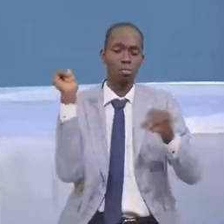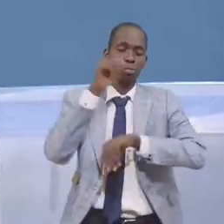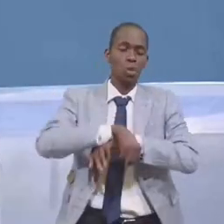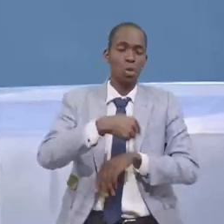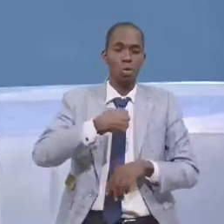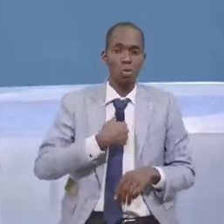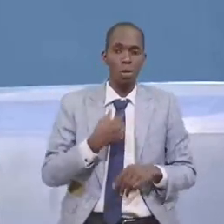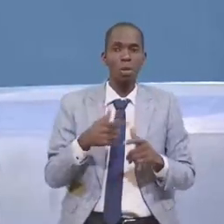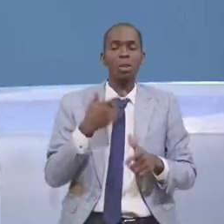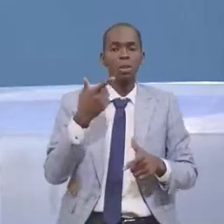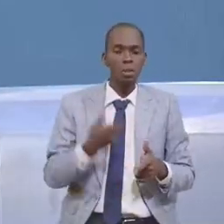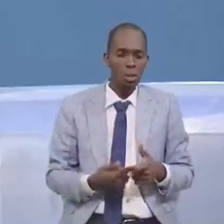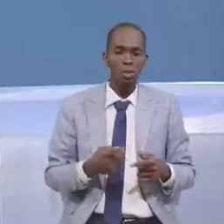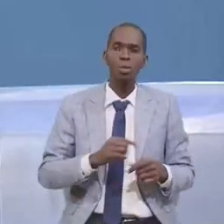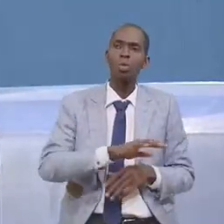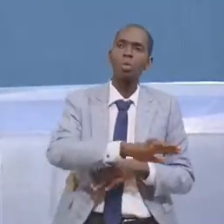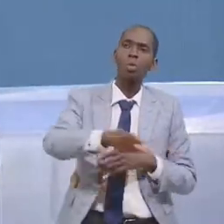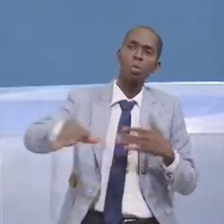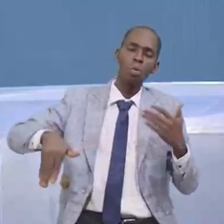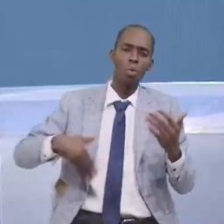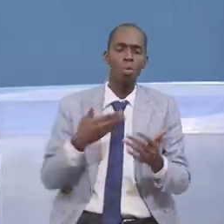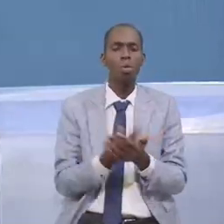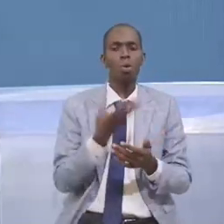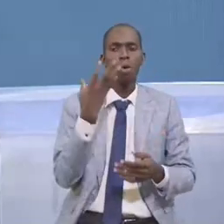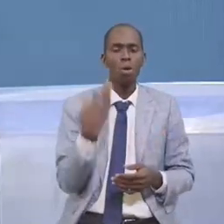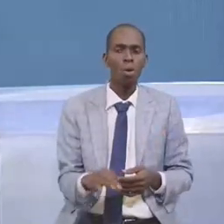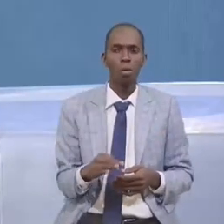toute la nation d'Israël sera notre esclave.